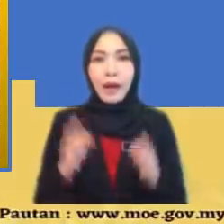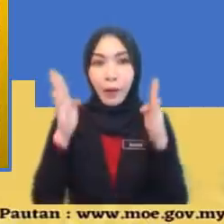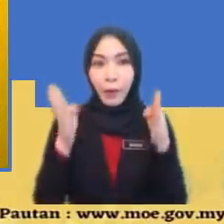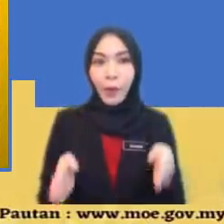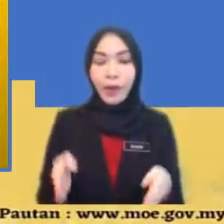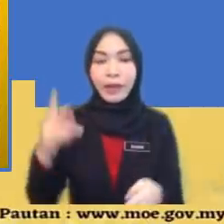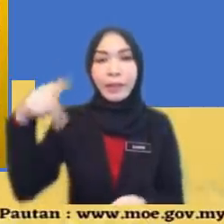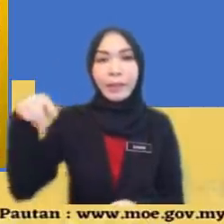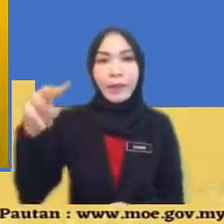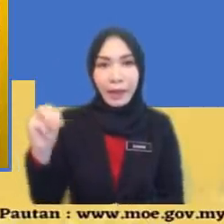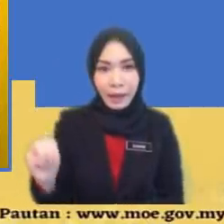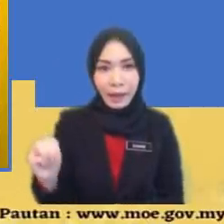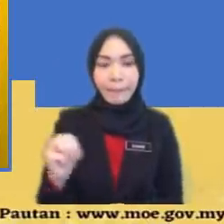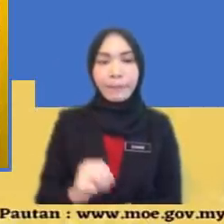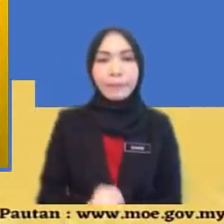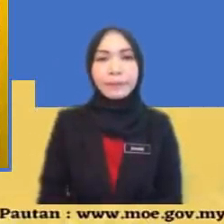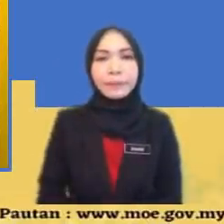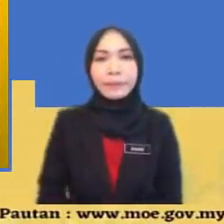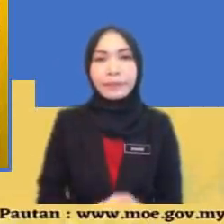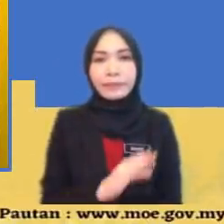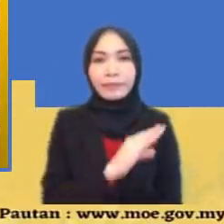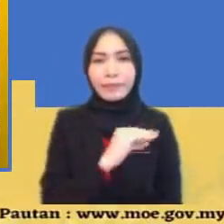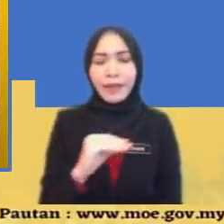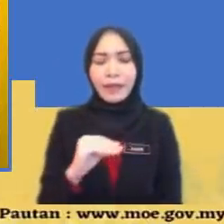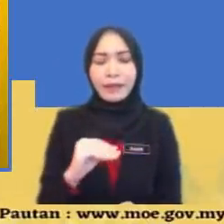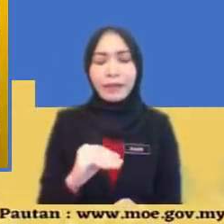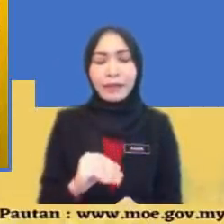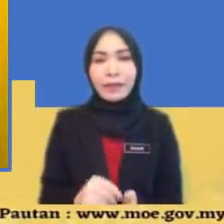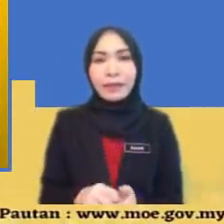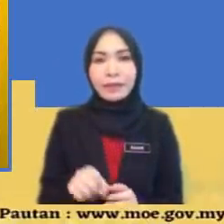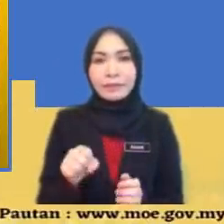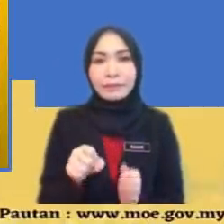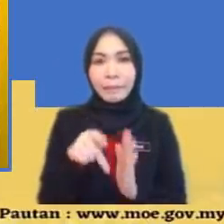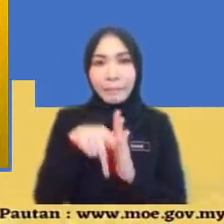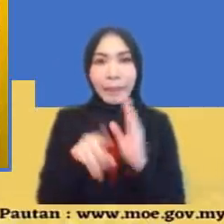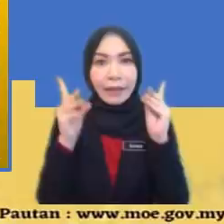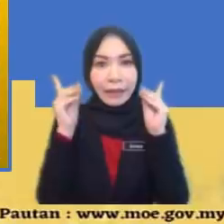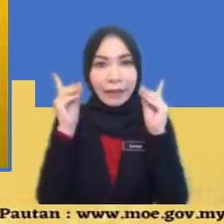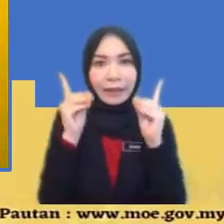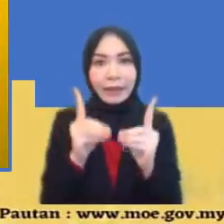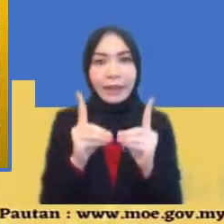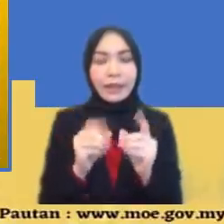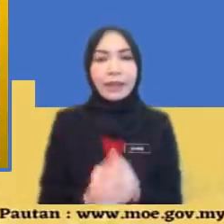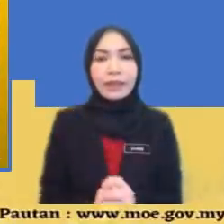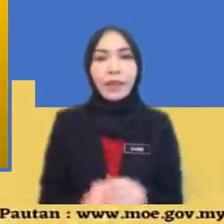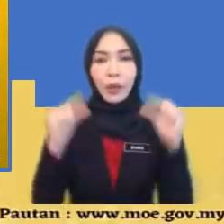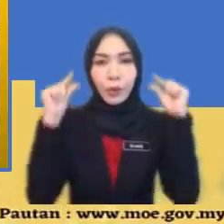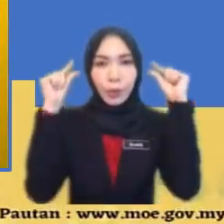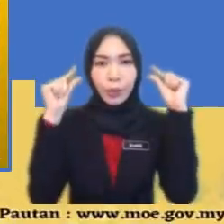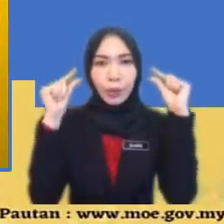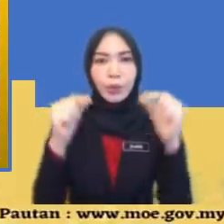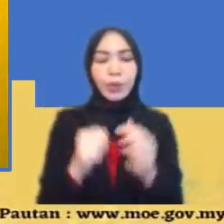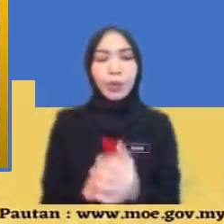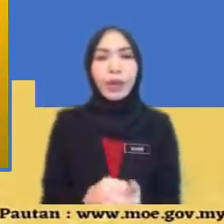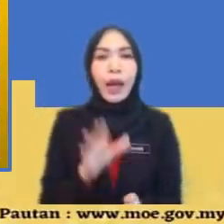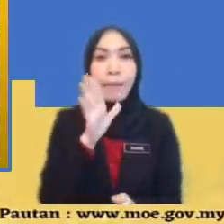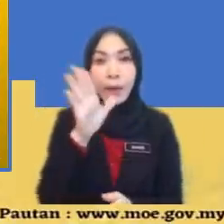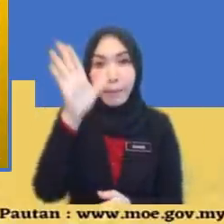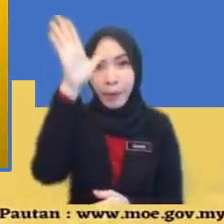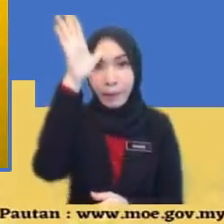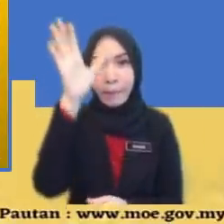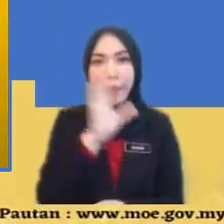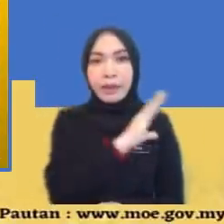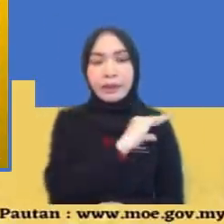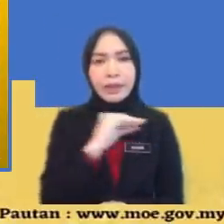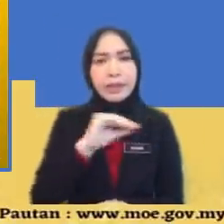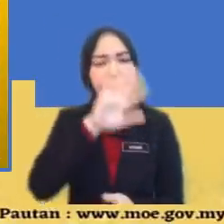Frontline Nada Nadi Wiro pendidikan bersama-sama dengan ibubapa Setelah semua pH yang berkepentingan